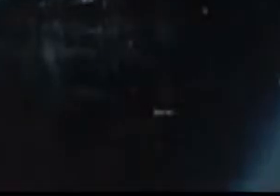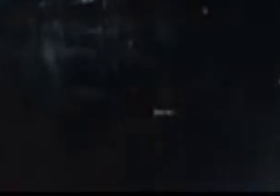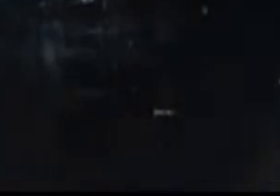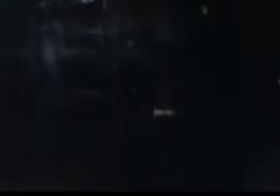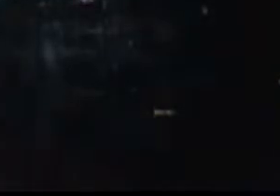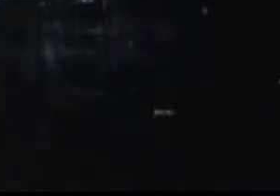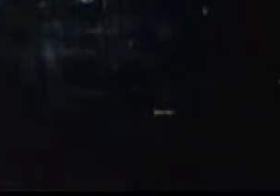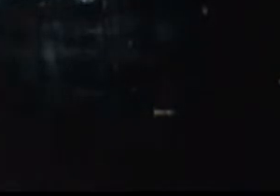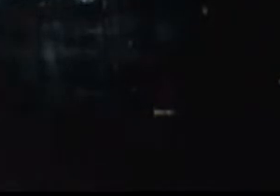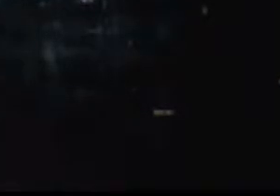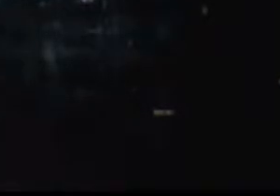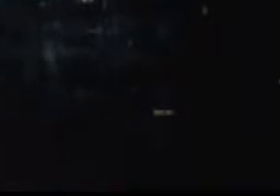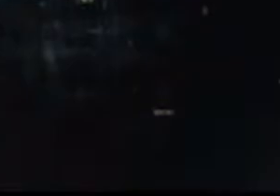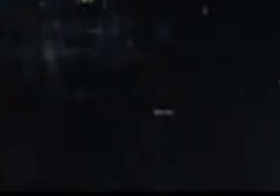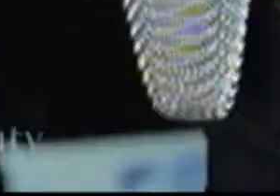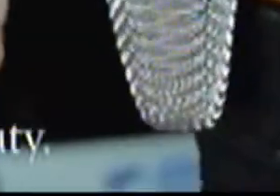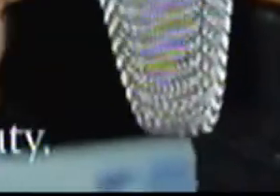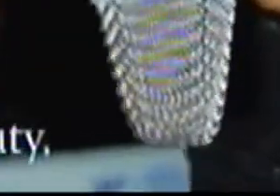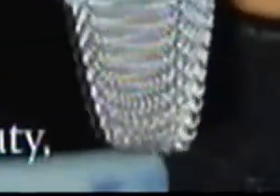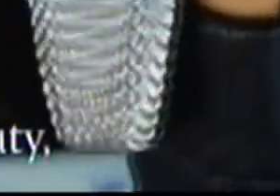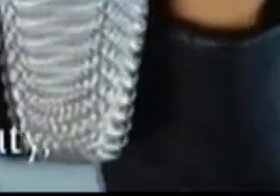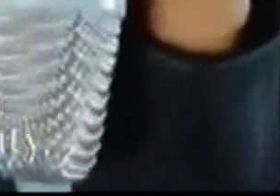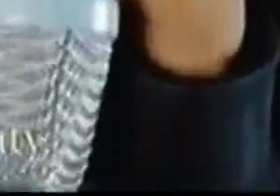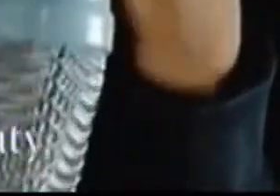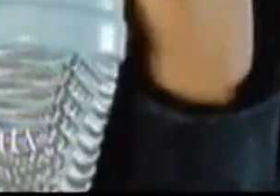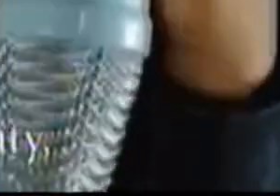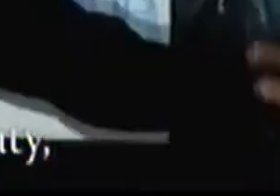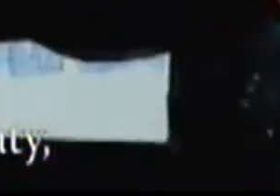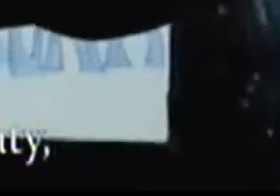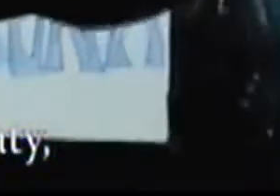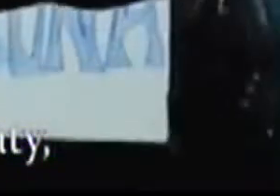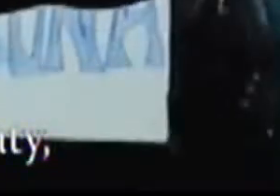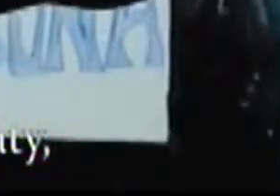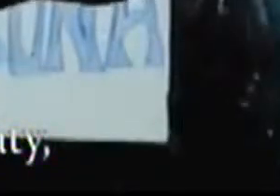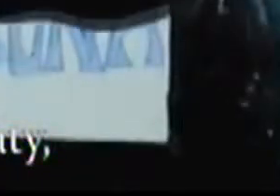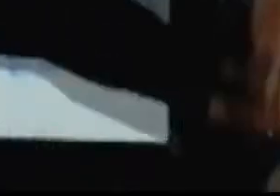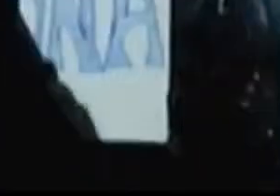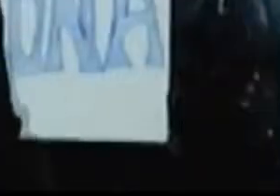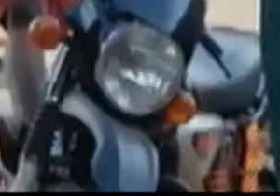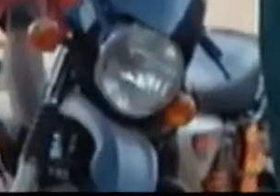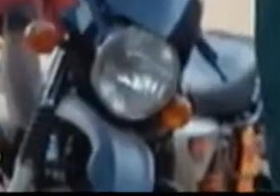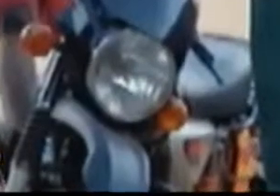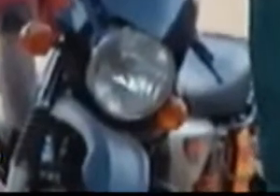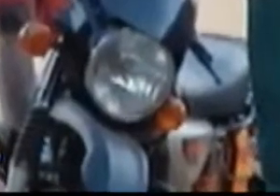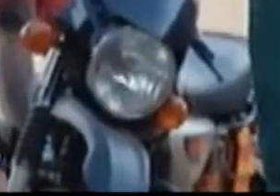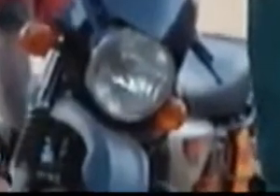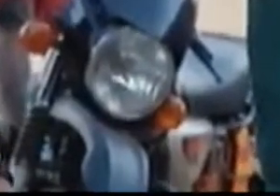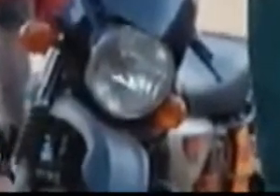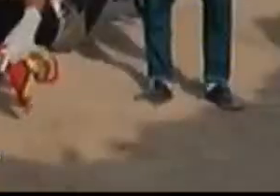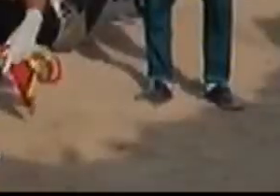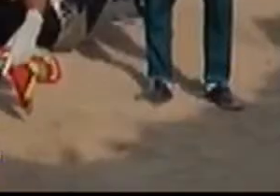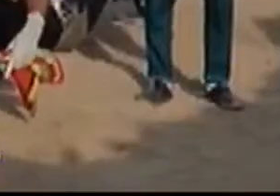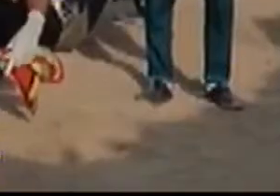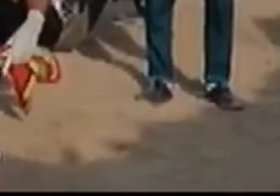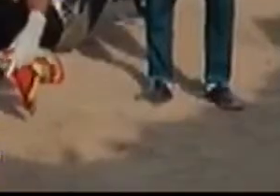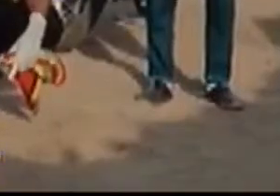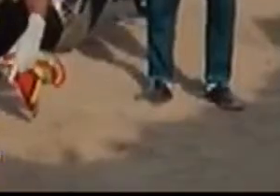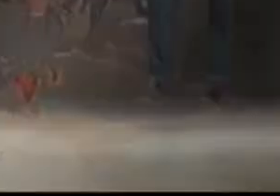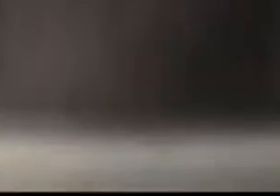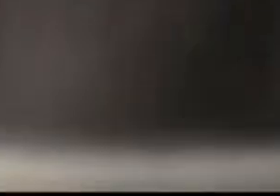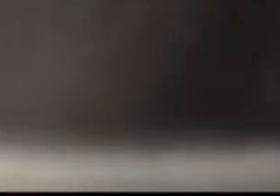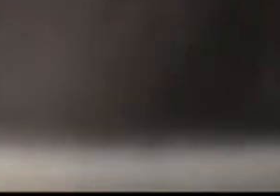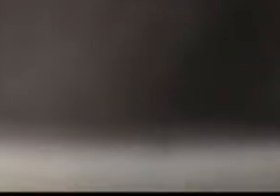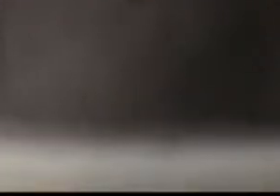elimisha familia yako. Baba mama timiza wajibu wako. Usijikinge wewe peke yako.